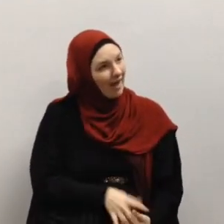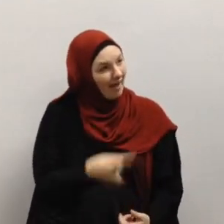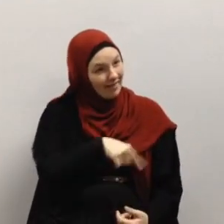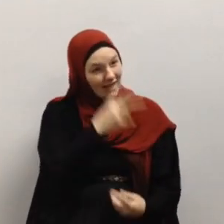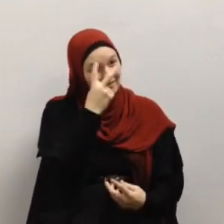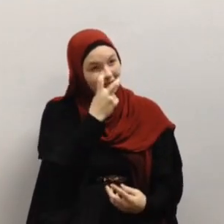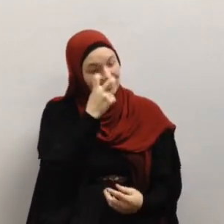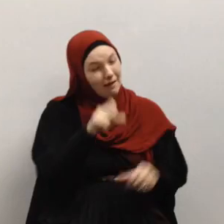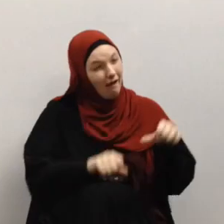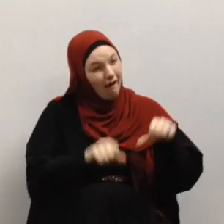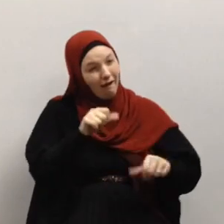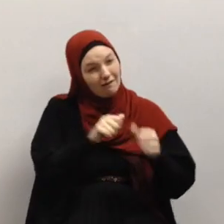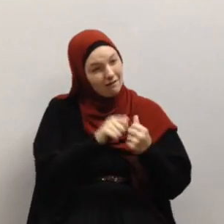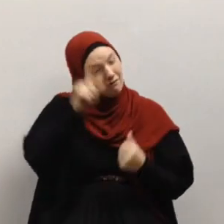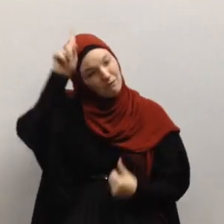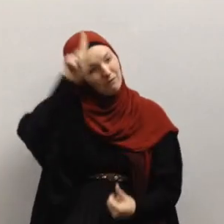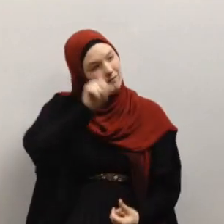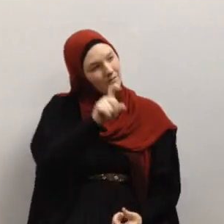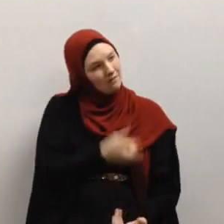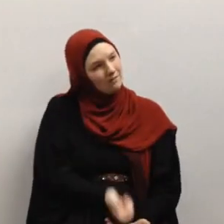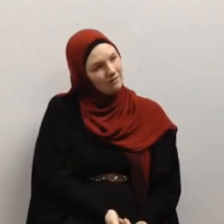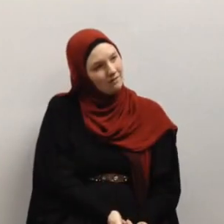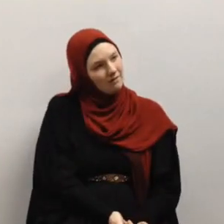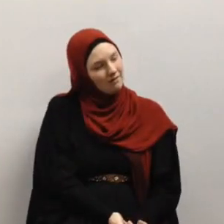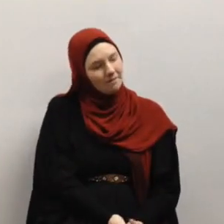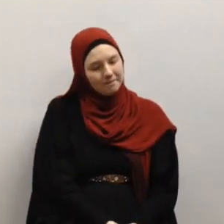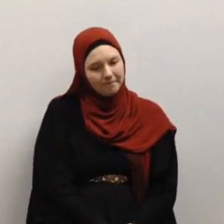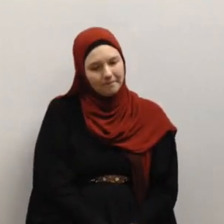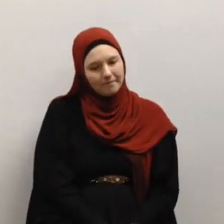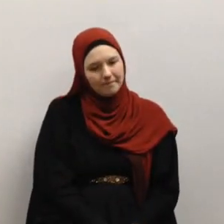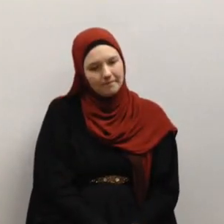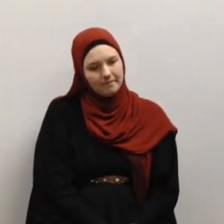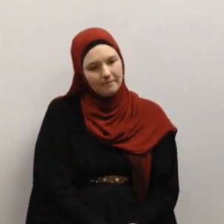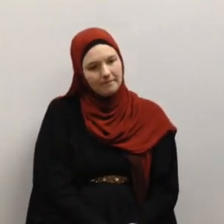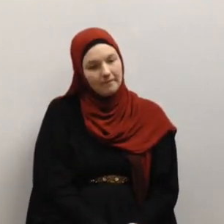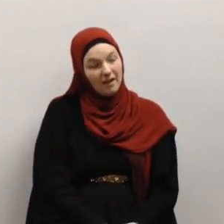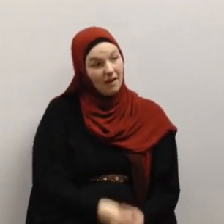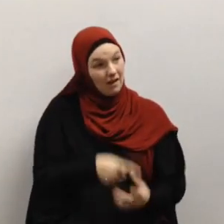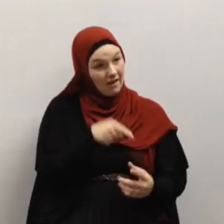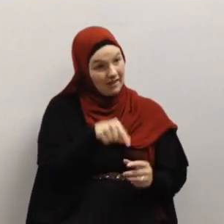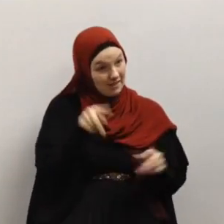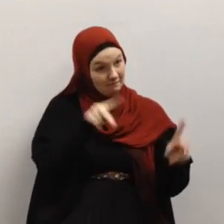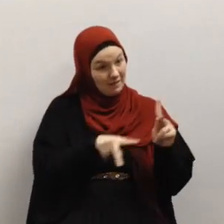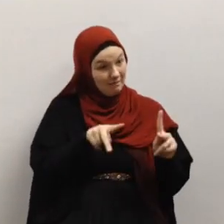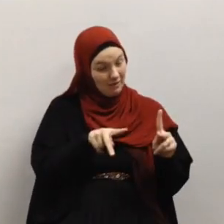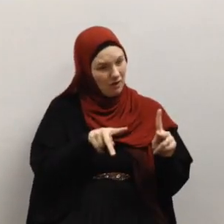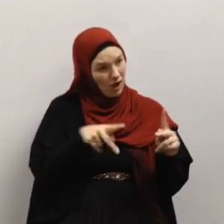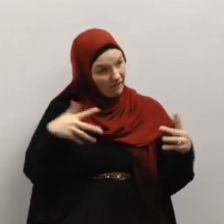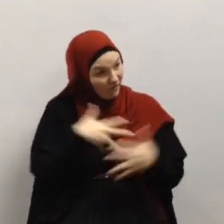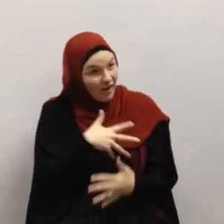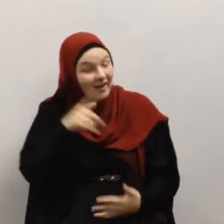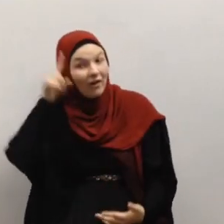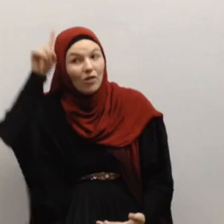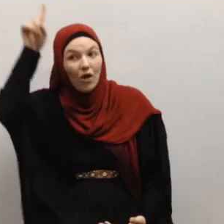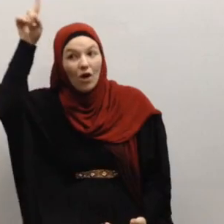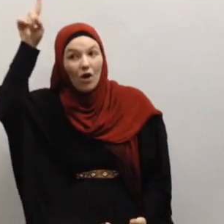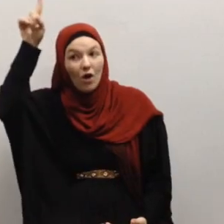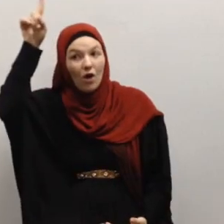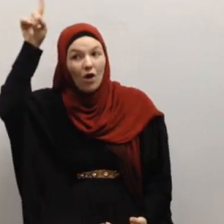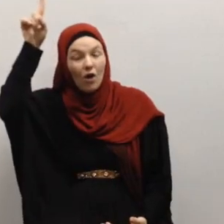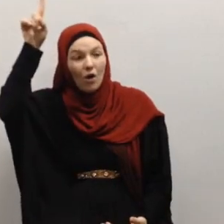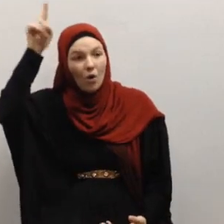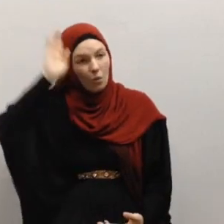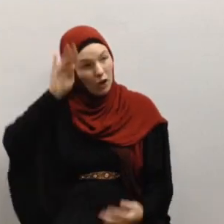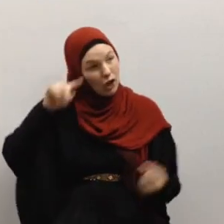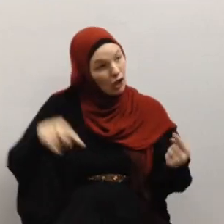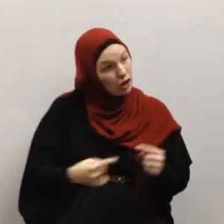اللَّهُ عَلَيْهِمْ وَرَسُولُهُ Are they afraid that Allah would do them any injustice? Allah or